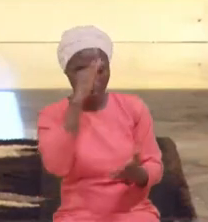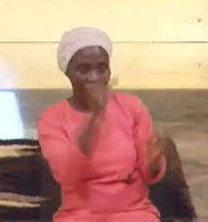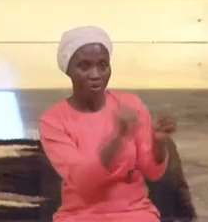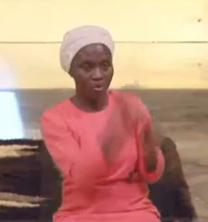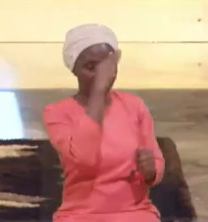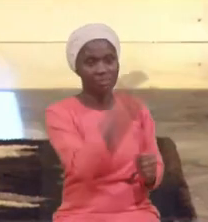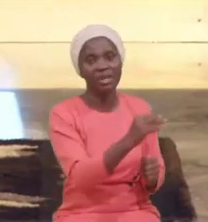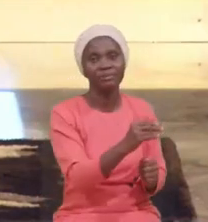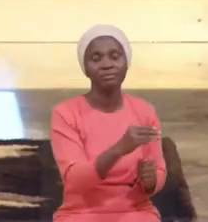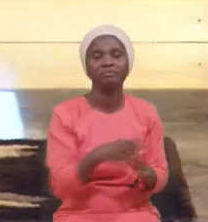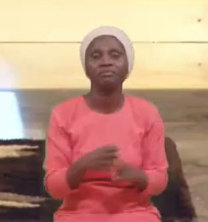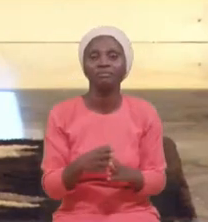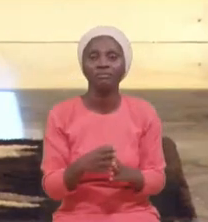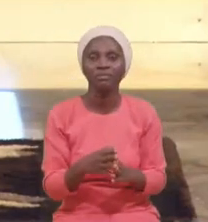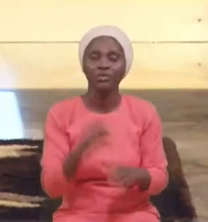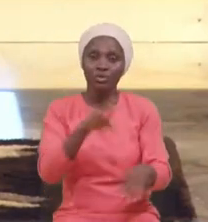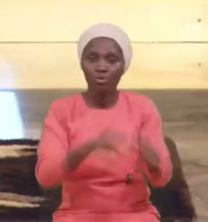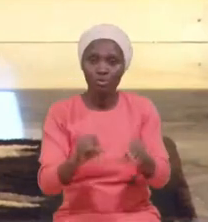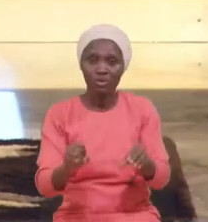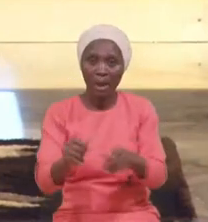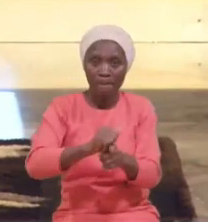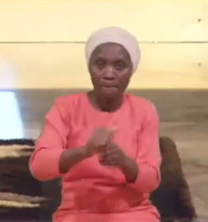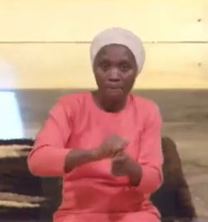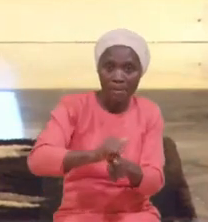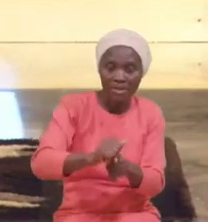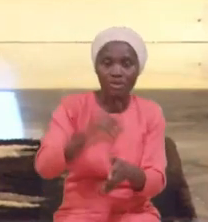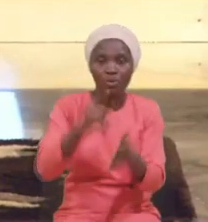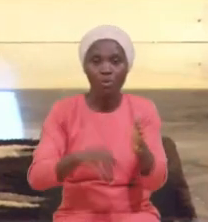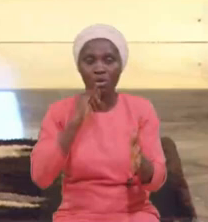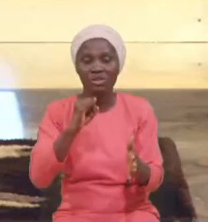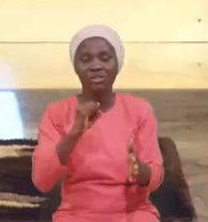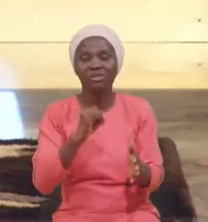infâmes. Homme avec homme, l'homosexualité